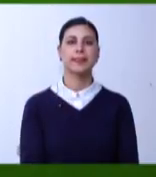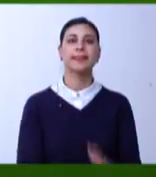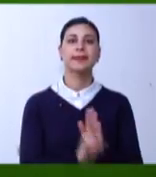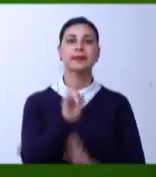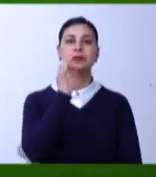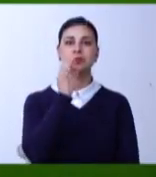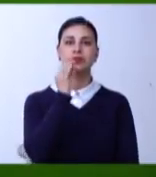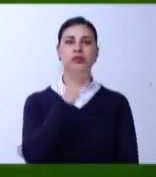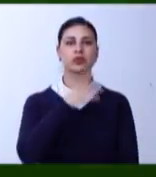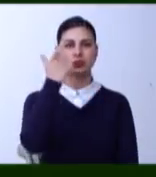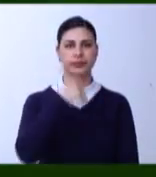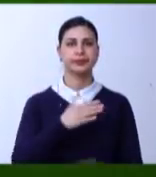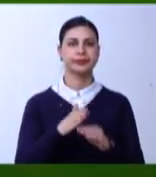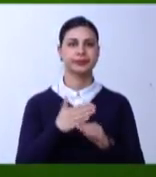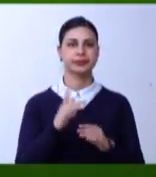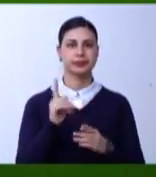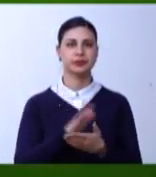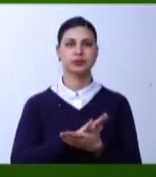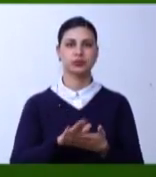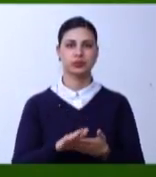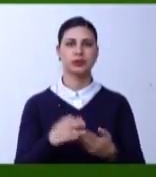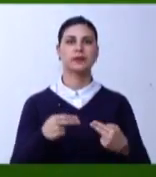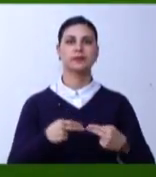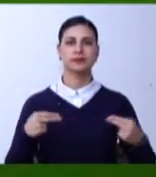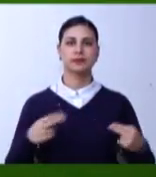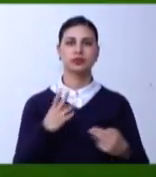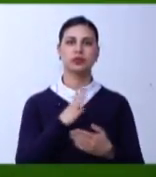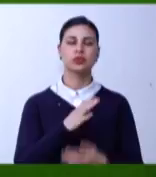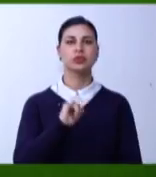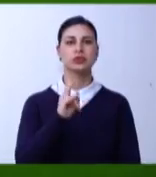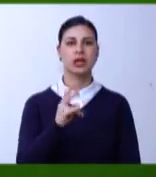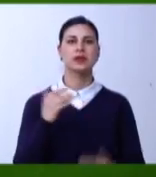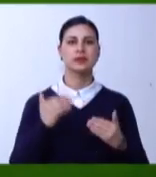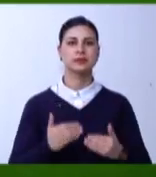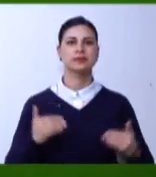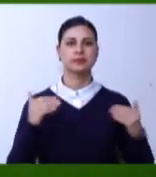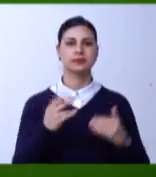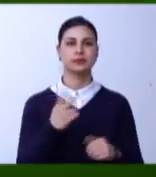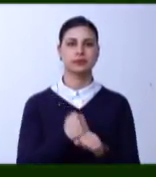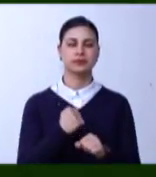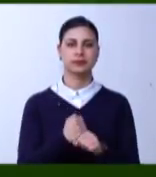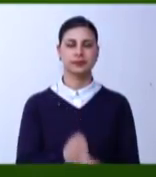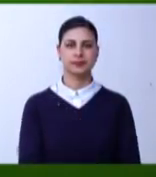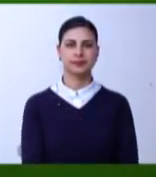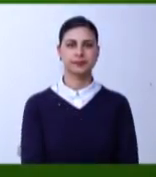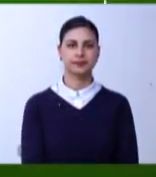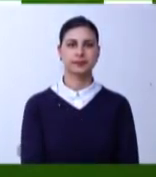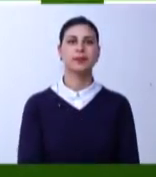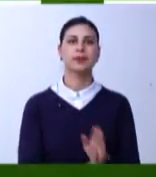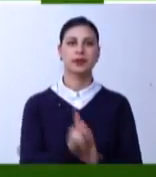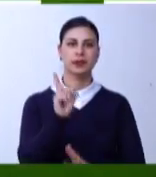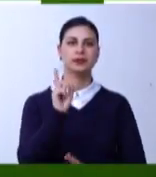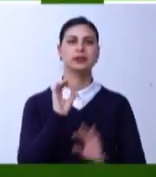და ისარგებლეთ საპირფარეშოთი. ძუძუს დრილებზე დაიკარეთ მწებავი სალბი ან დაიმუშავეთ ვაზელინით. დაიწყეთ